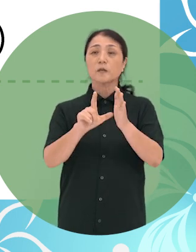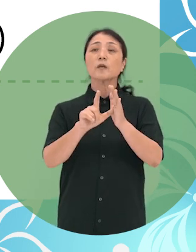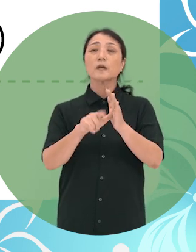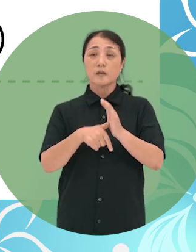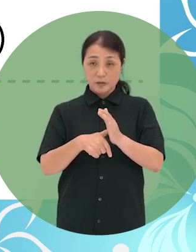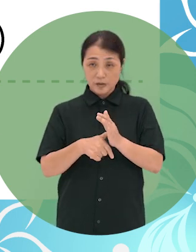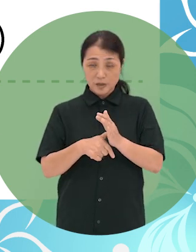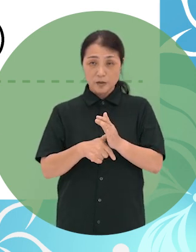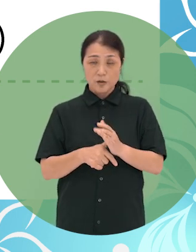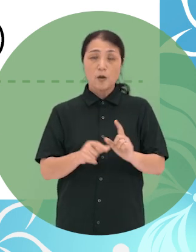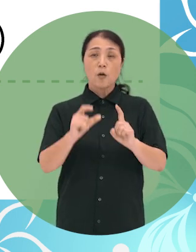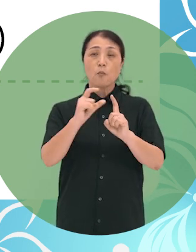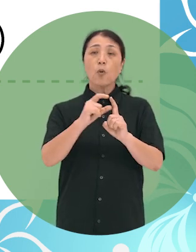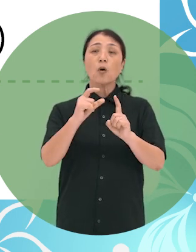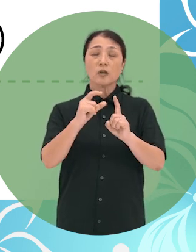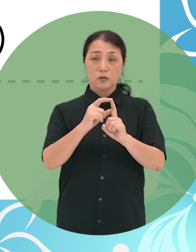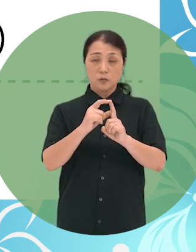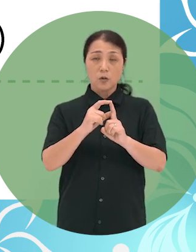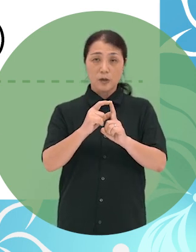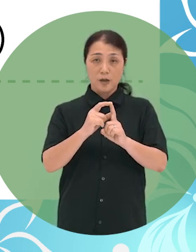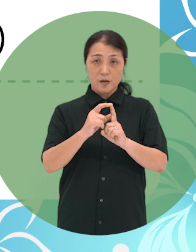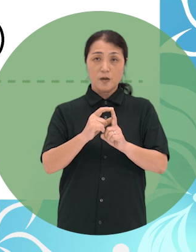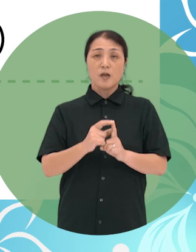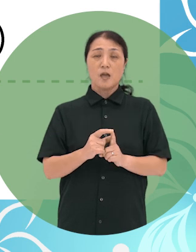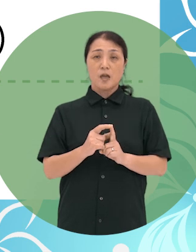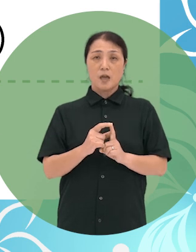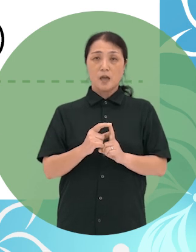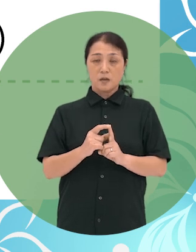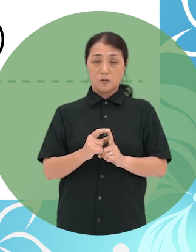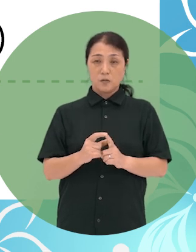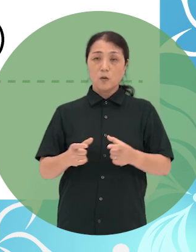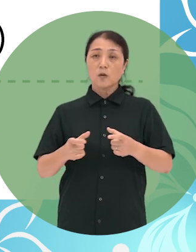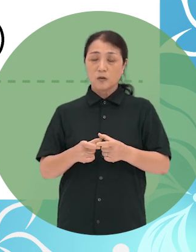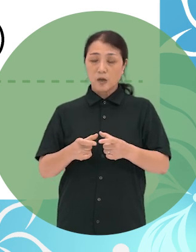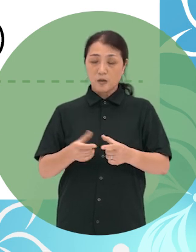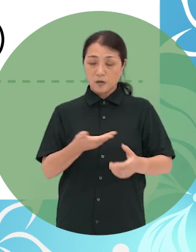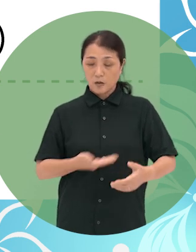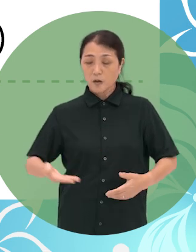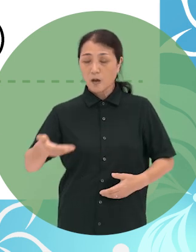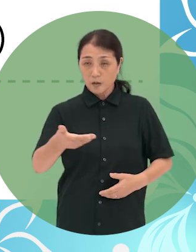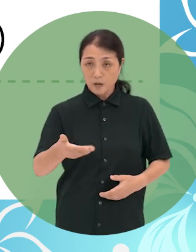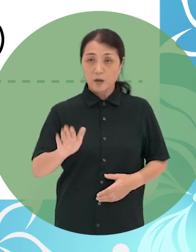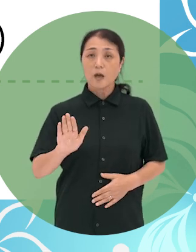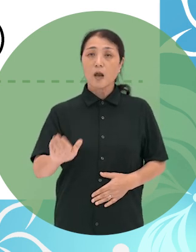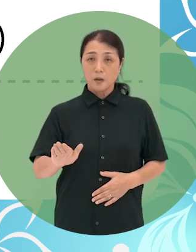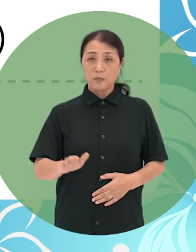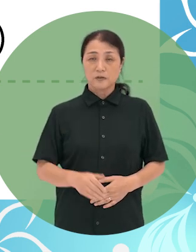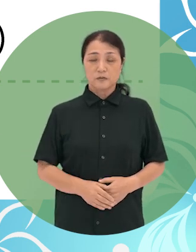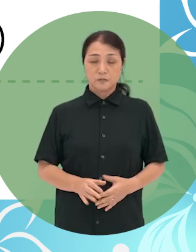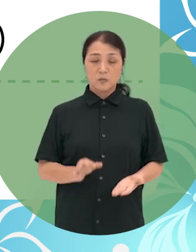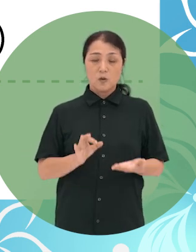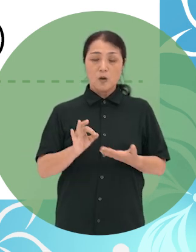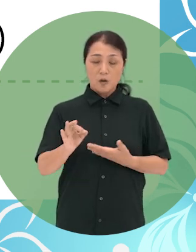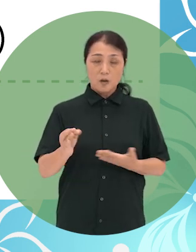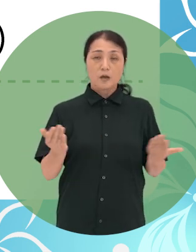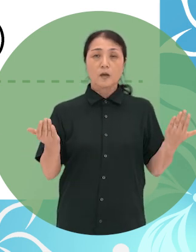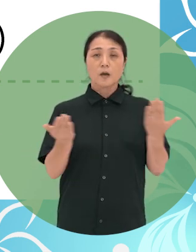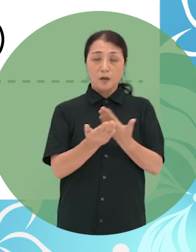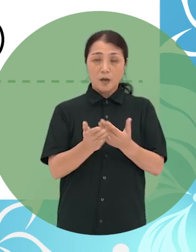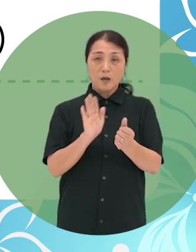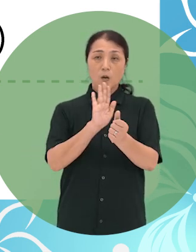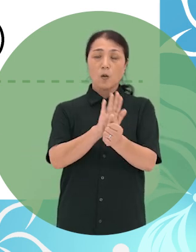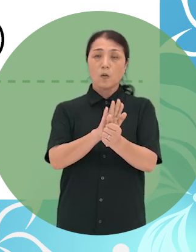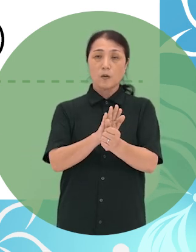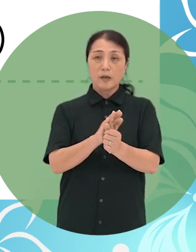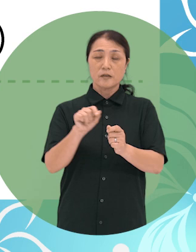券の還元による購入支援を行います。詳しくは沖縄省エネ家電買い替え応援キャンペーン事務局までお問い合